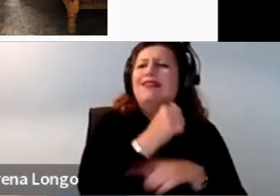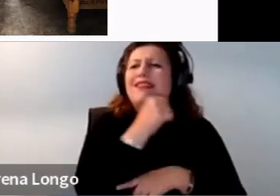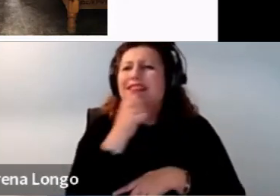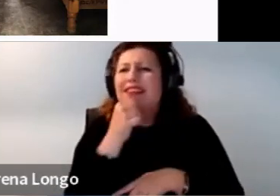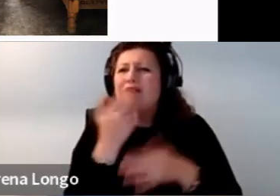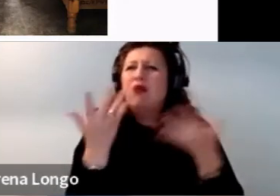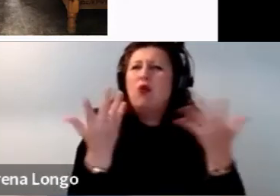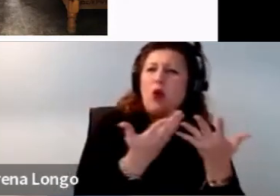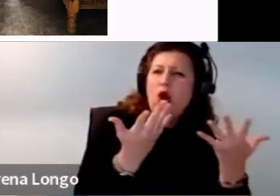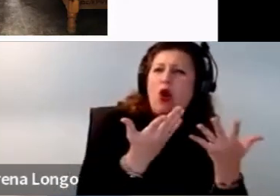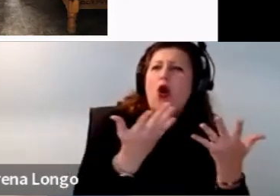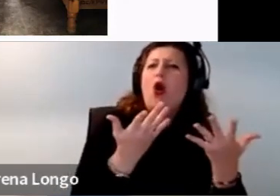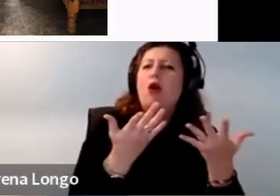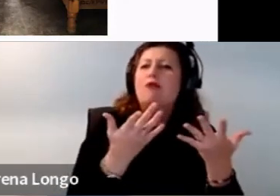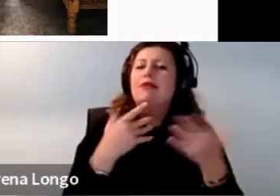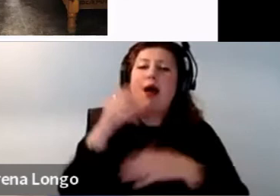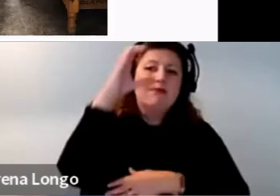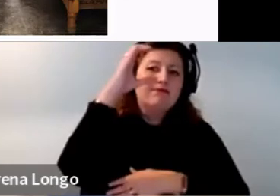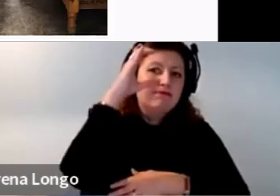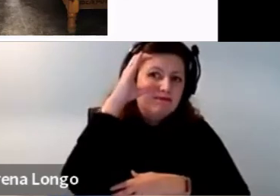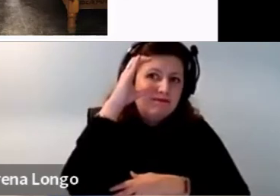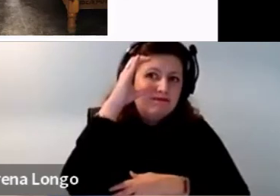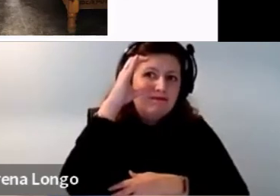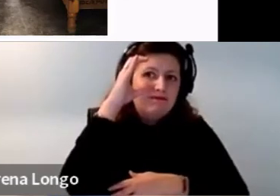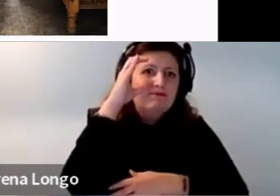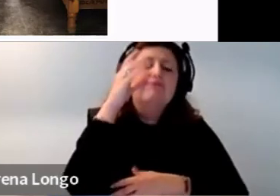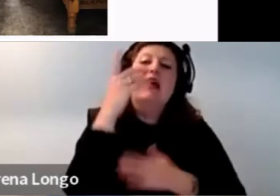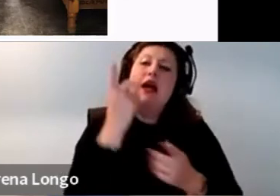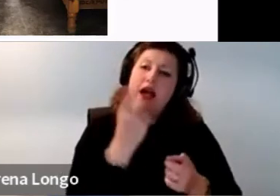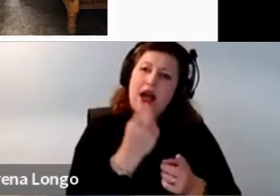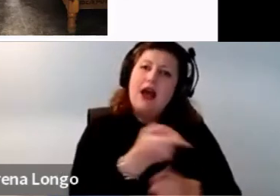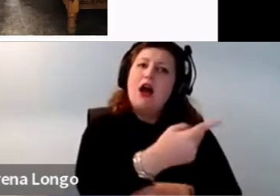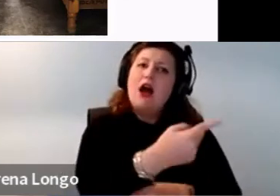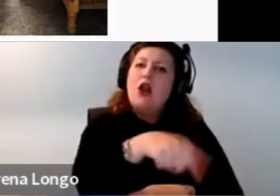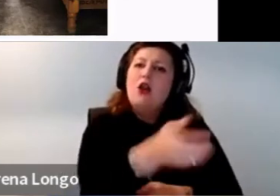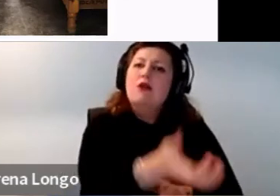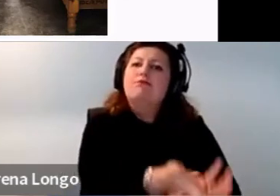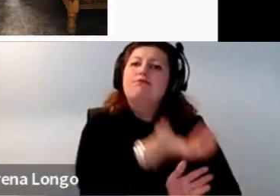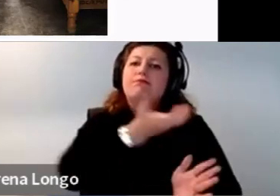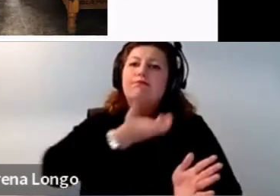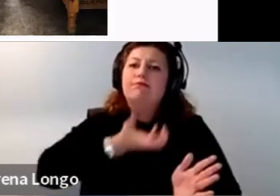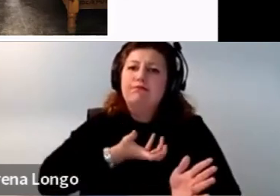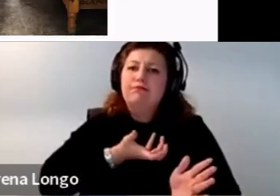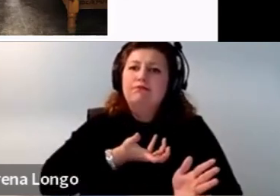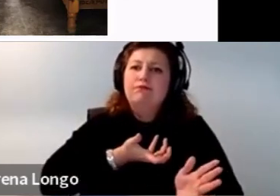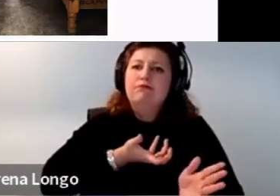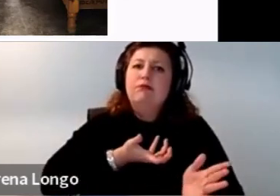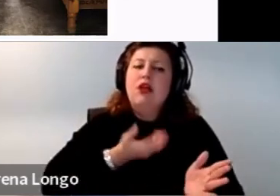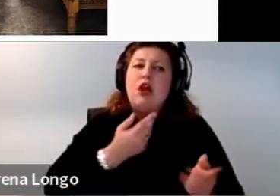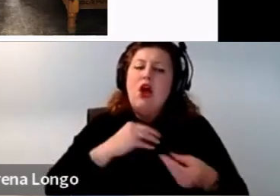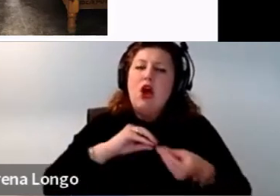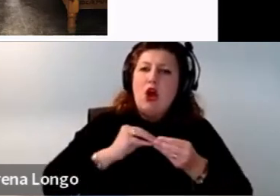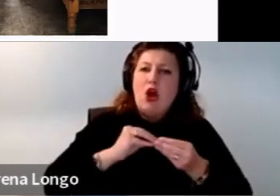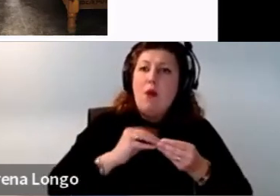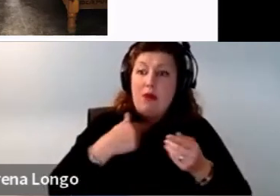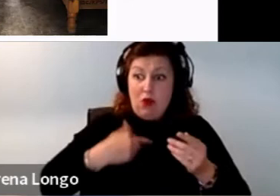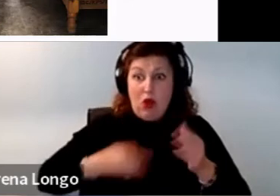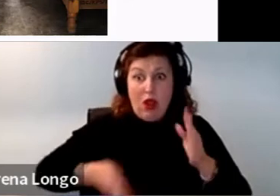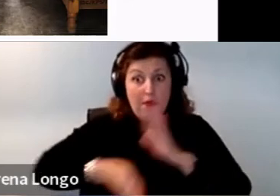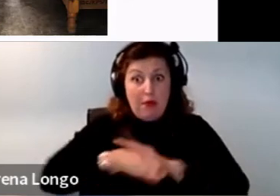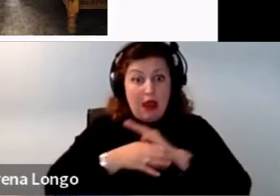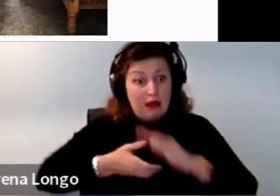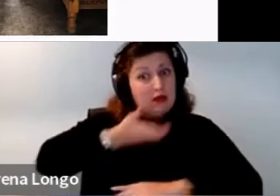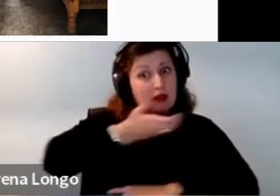identificati insieme. I bisogni dovevano venire dalla comunità, non potevamo essere noi ad arrivare e